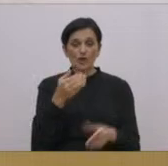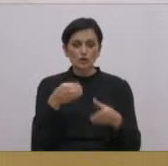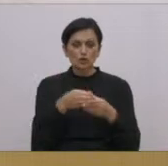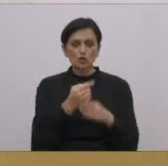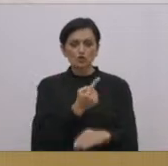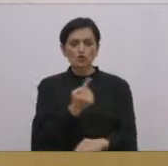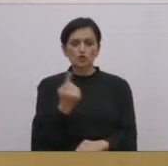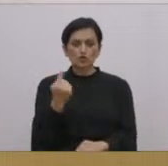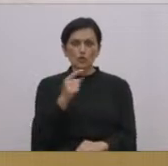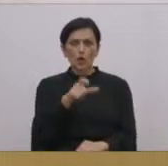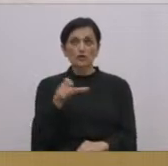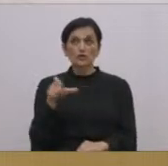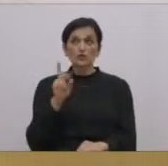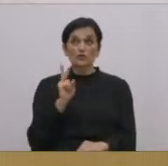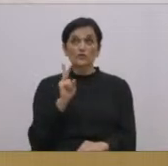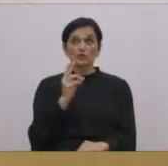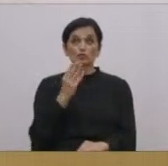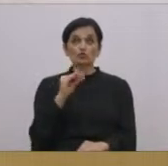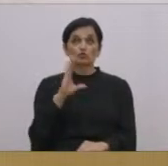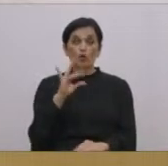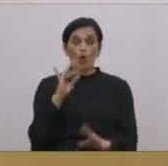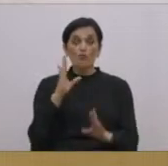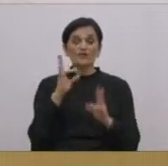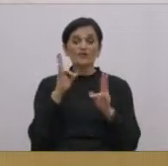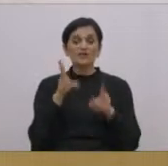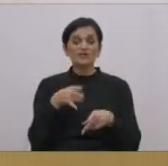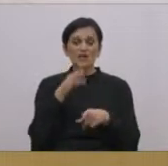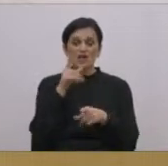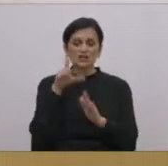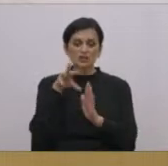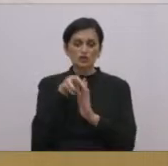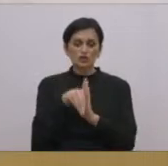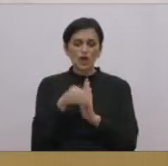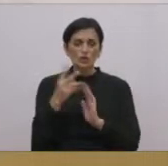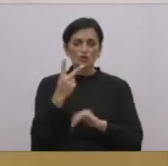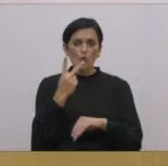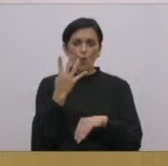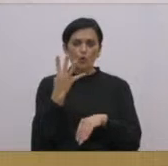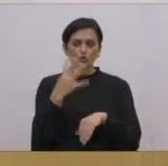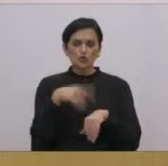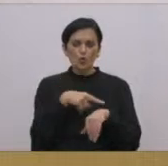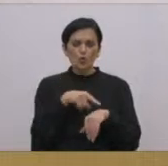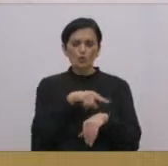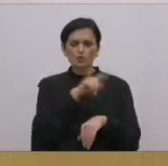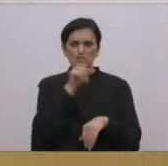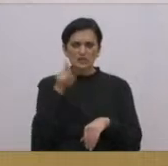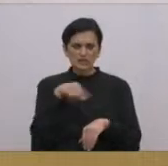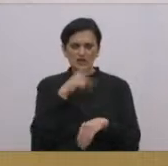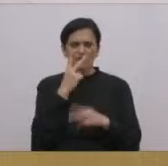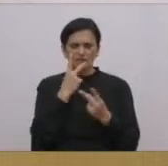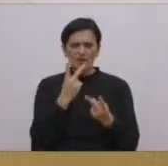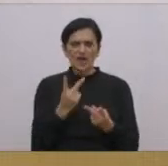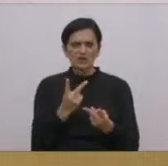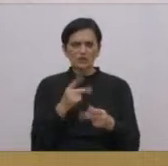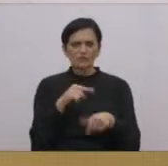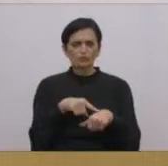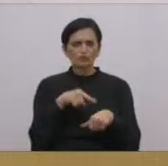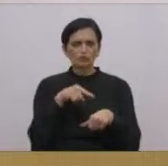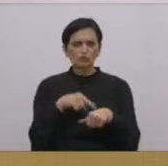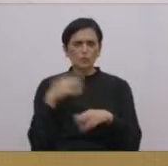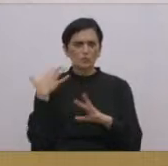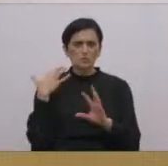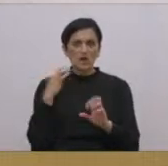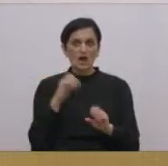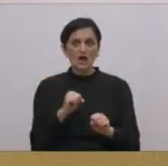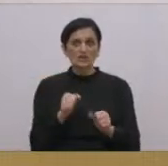titoul adamian, suinț, showis tragedii zdrosi, cochartul idat, tkven dozda o trisati, hedab dita, zunob ditam harda